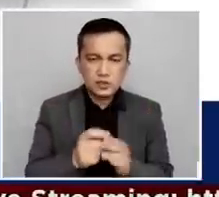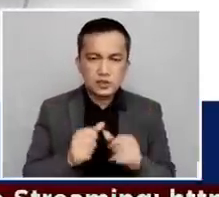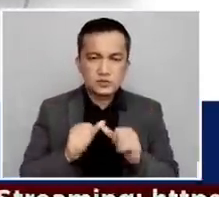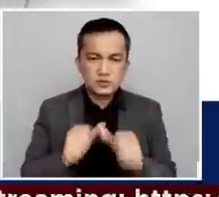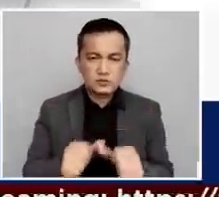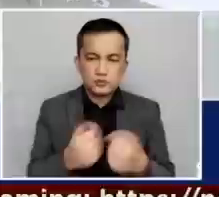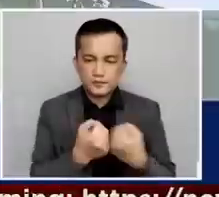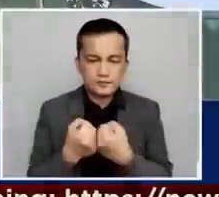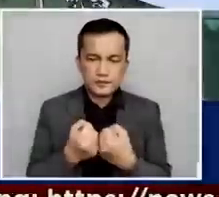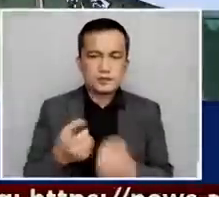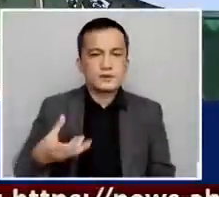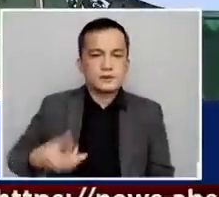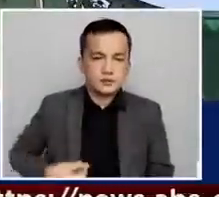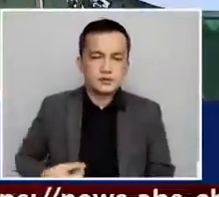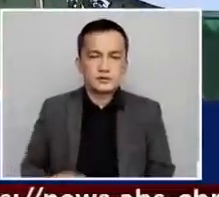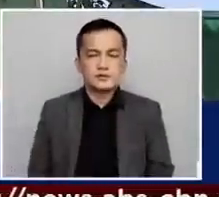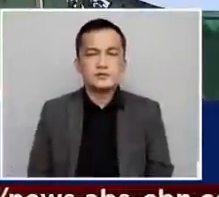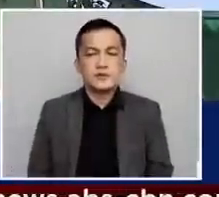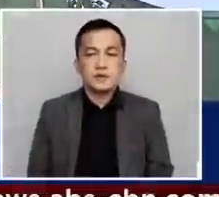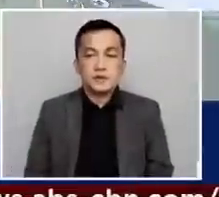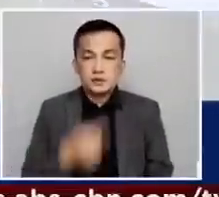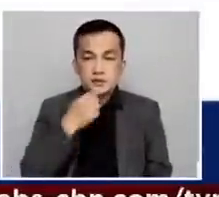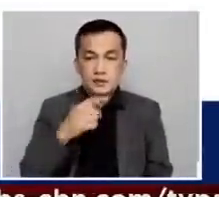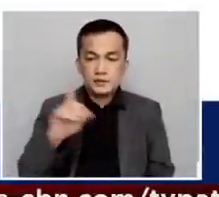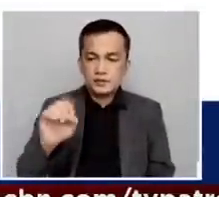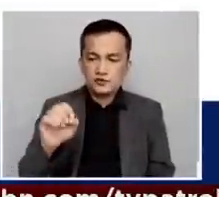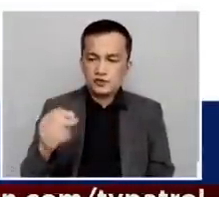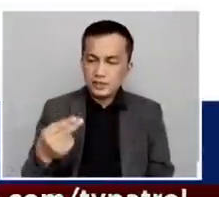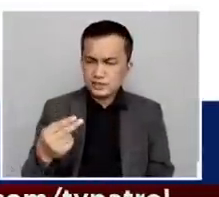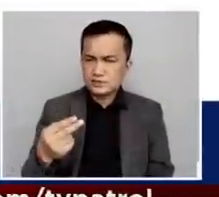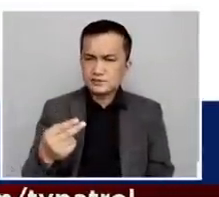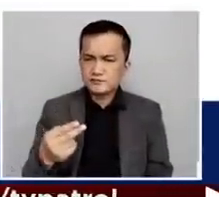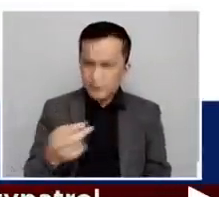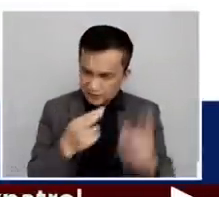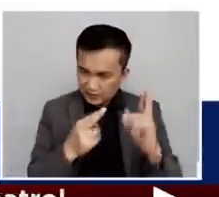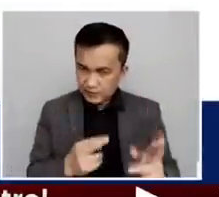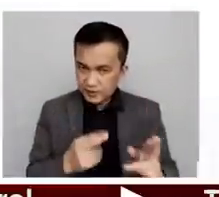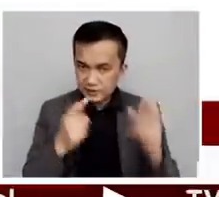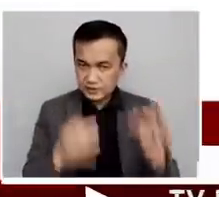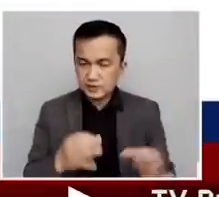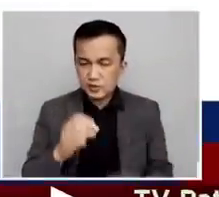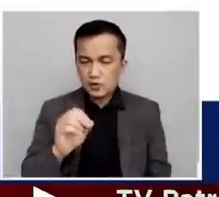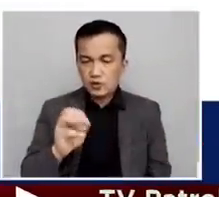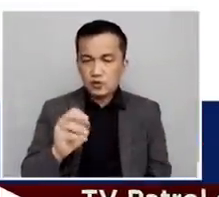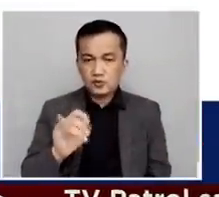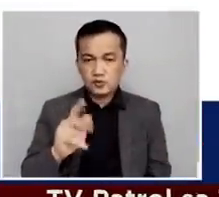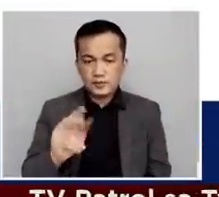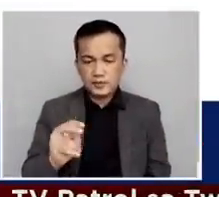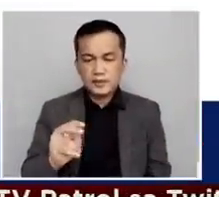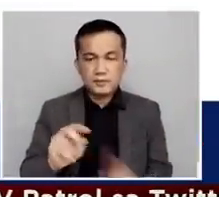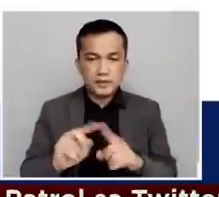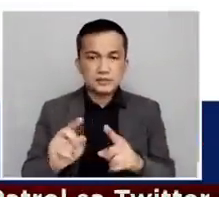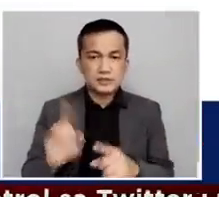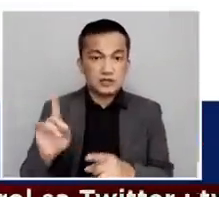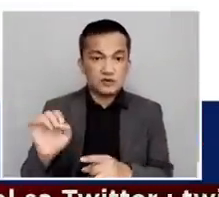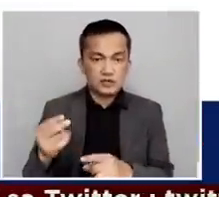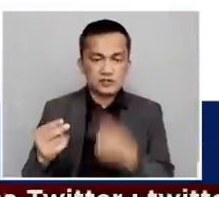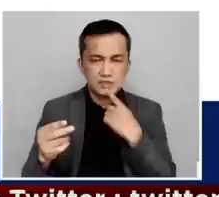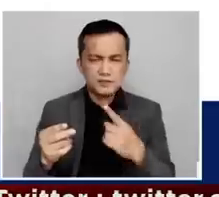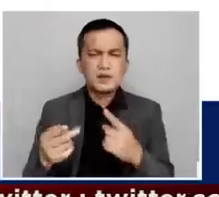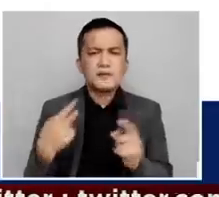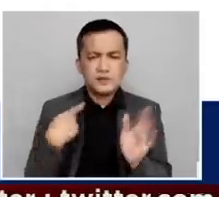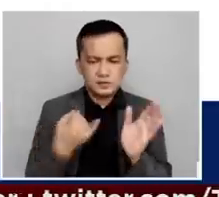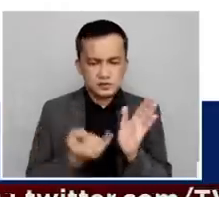sa korupsyon. Ayon naman sa DOH, iginagalang nila ang desisyon ng Ombudsman pero iginiit nilang may integridad ang